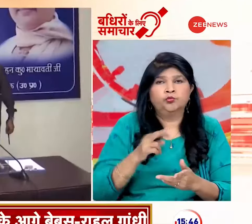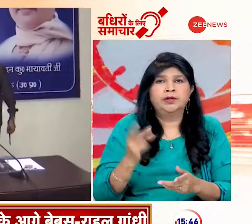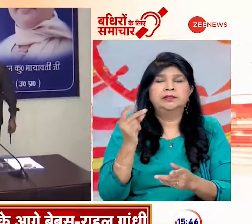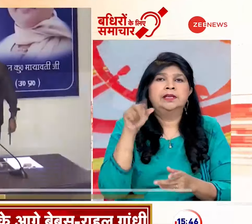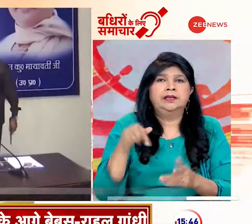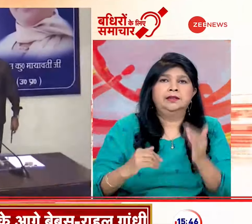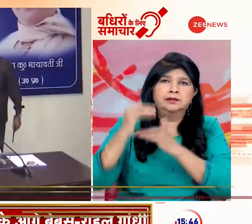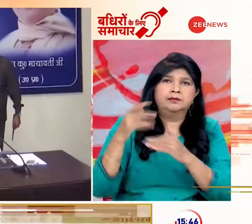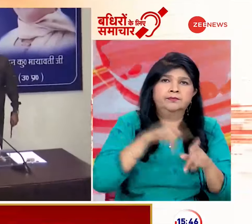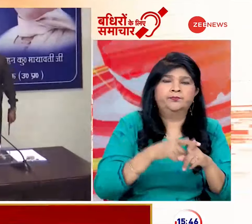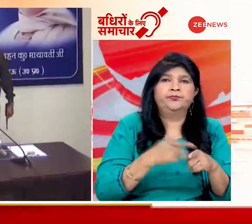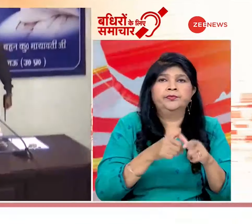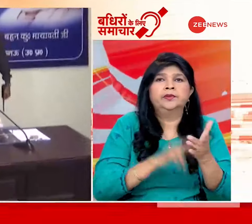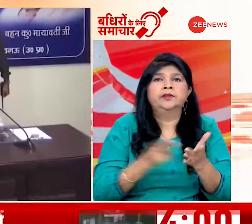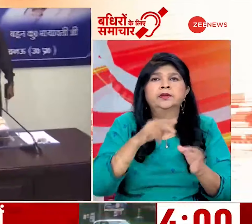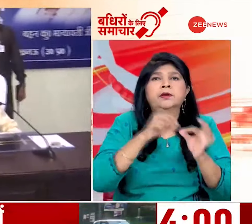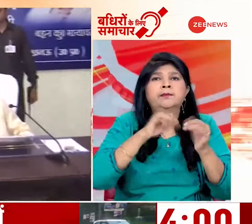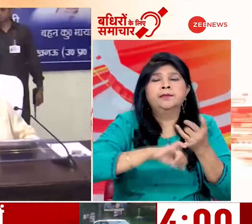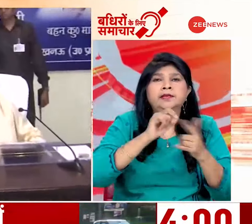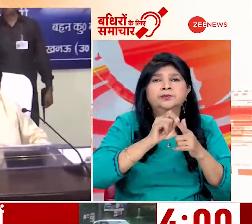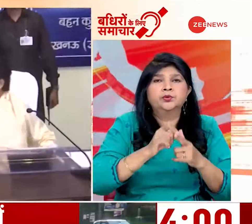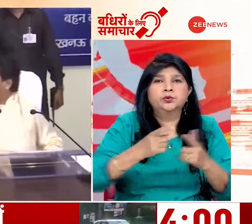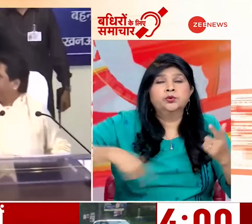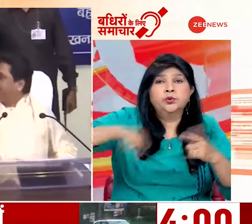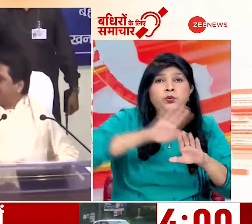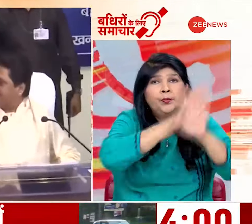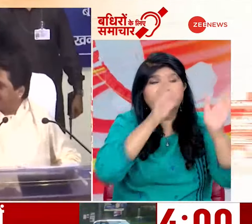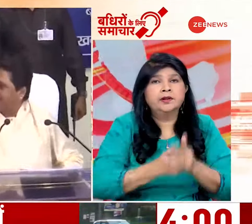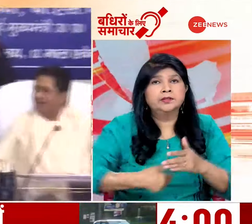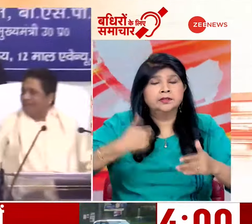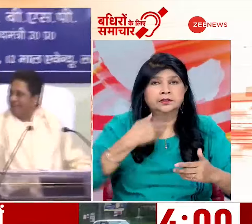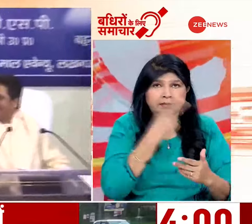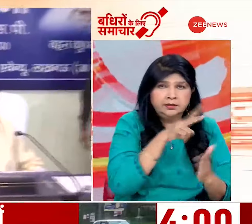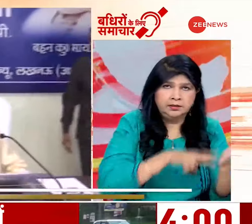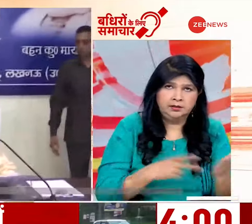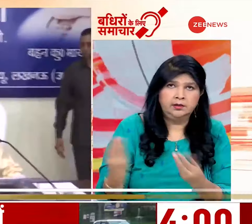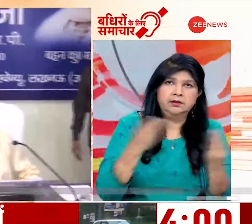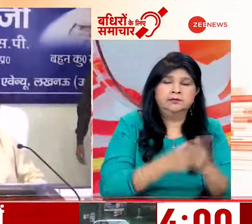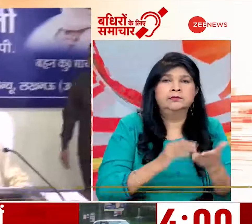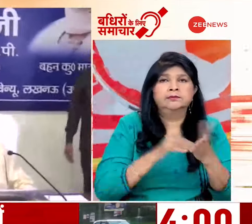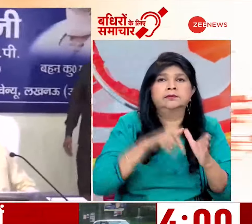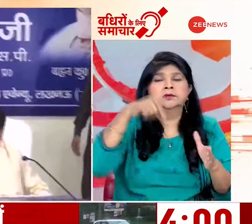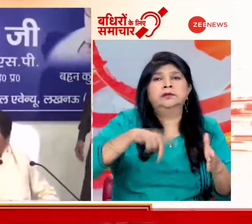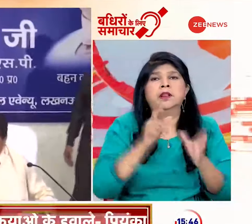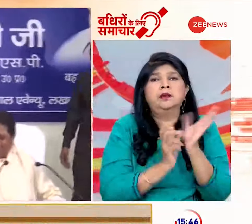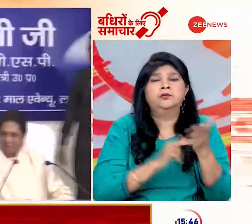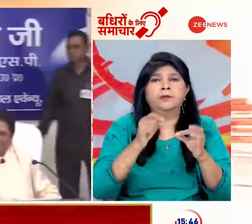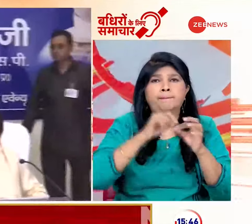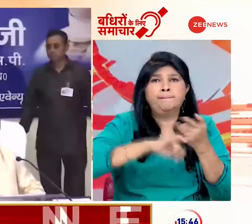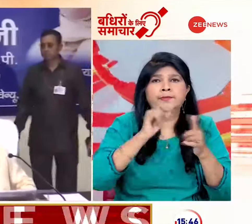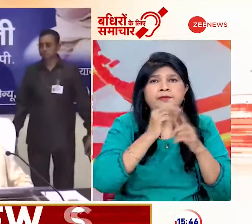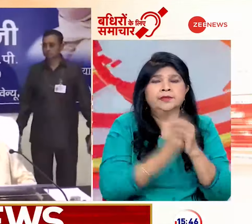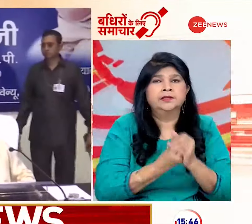आकाश आनंद को दोबारा बीएसपी का राष्ट्रीय संयोजक भी बनाया गया। मायावती ने आज लखनऊ में